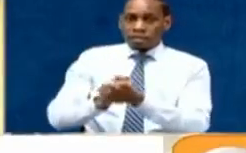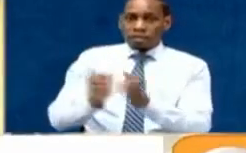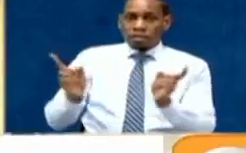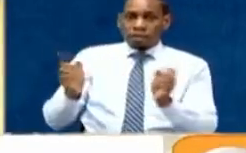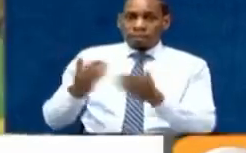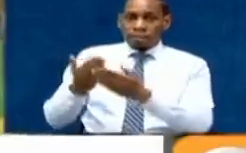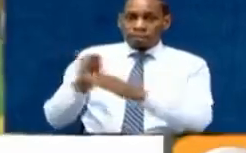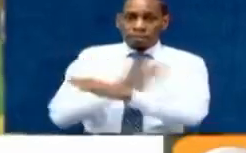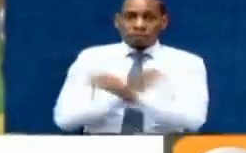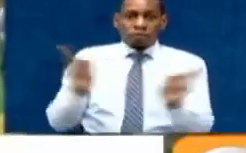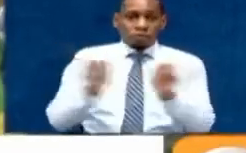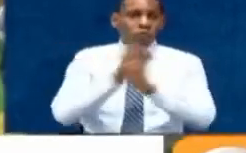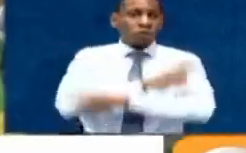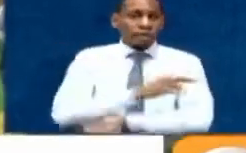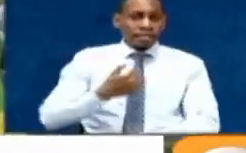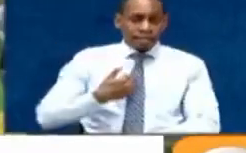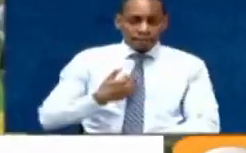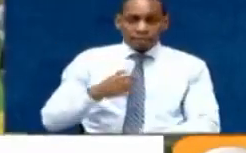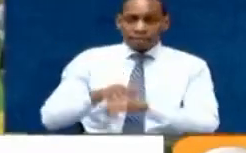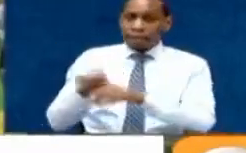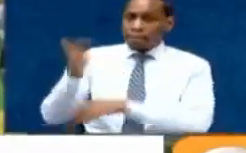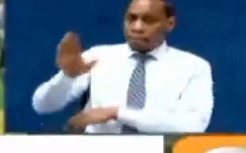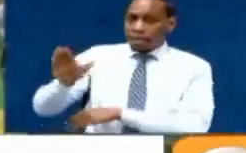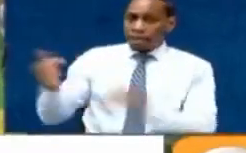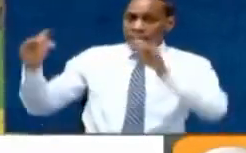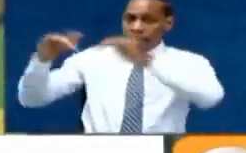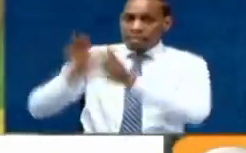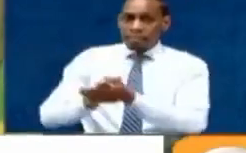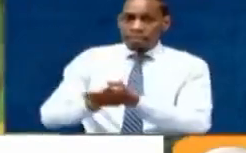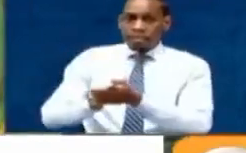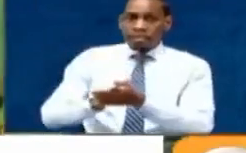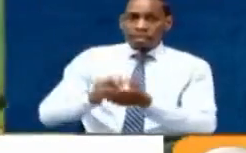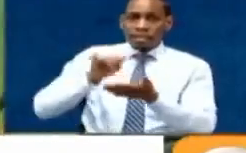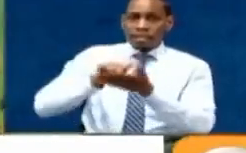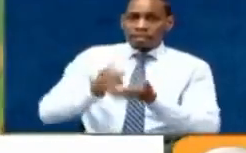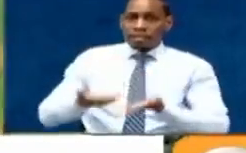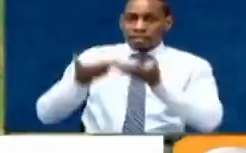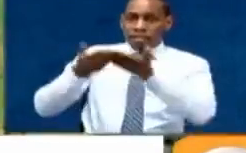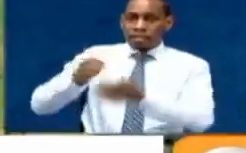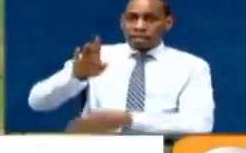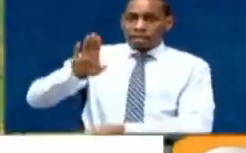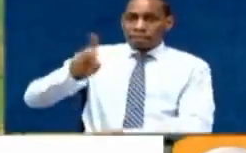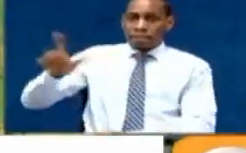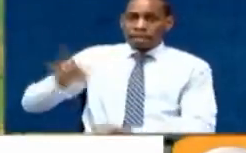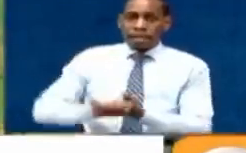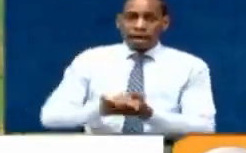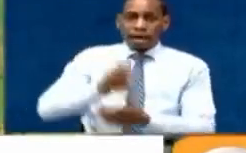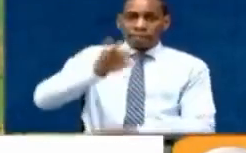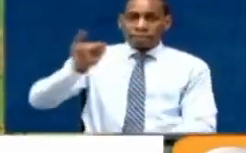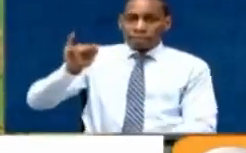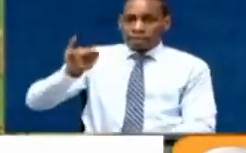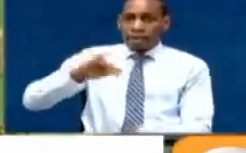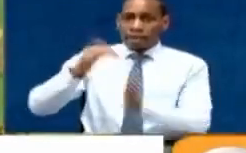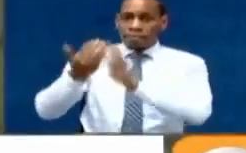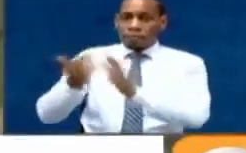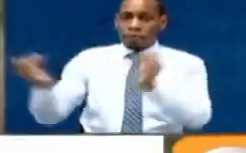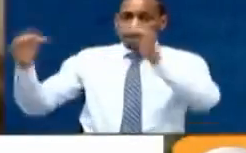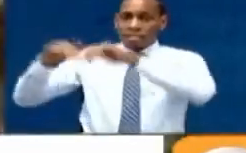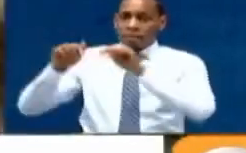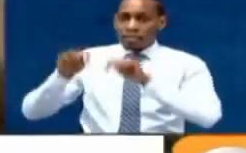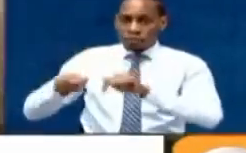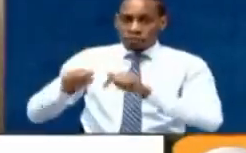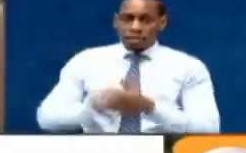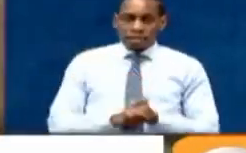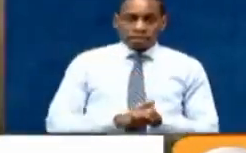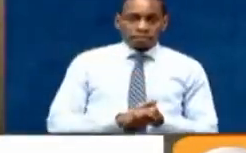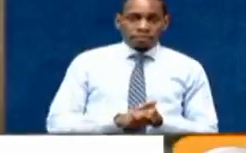mapumzikoni hadi Jumanne wiki hii. Waliporejea wakaratibu kuwa wangewasilisha mswada wa BBI bungeni hii leo. The